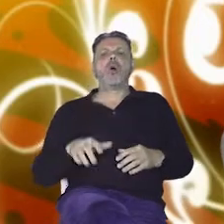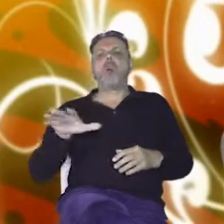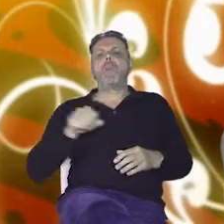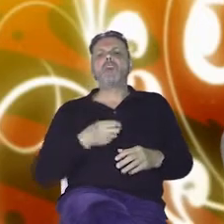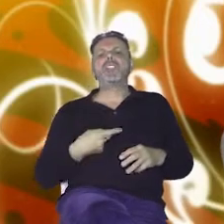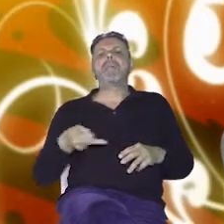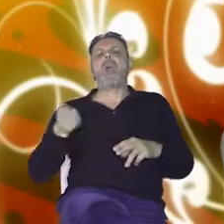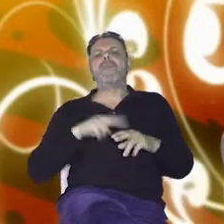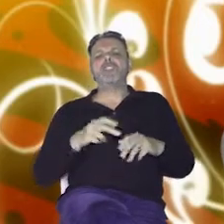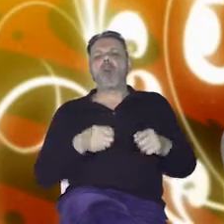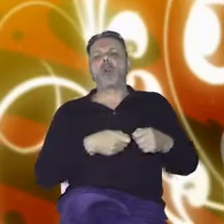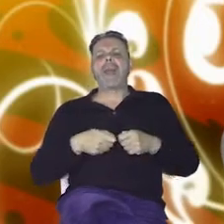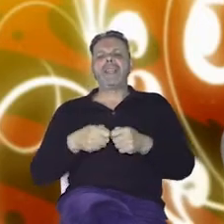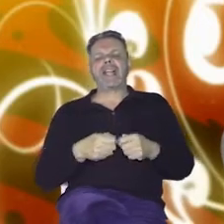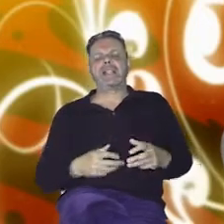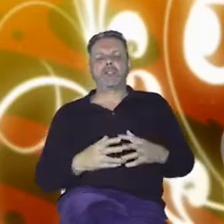više organizacijskog,